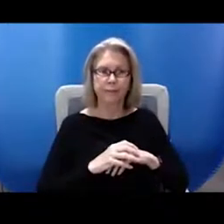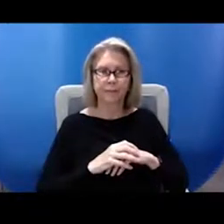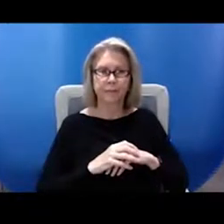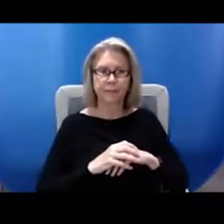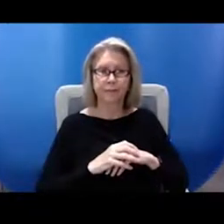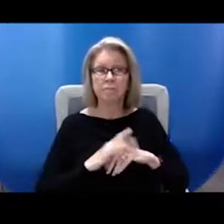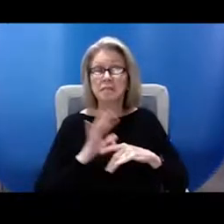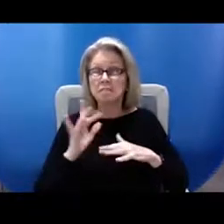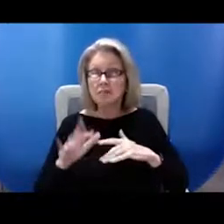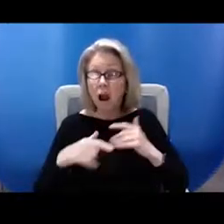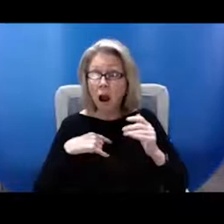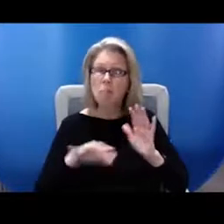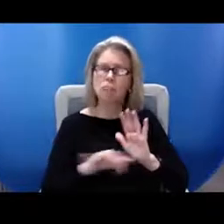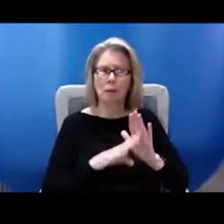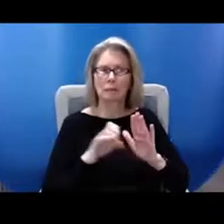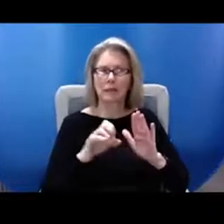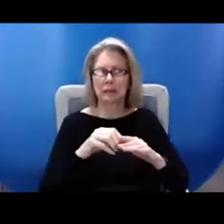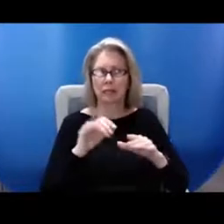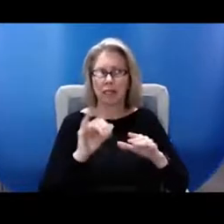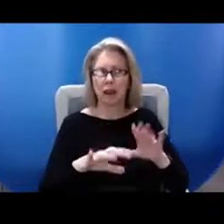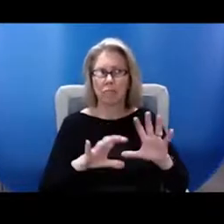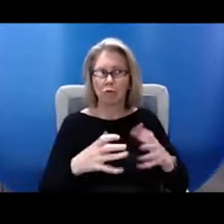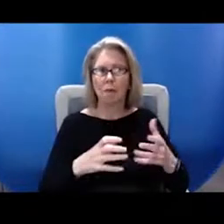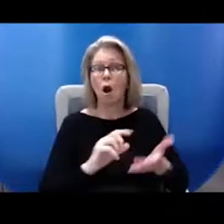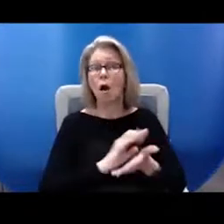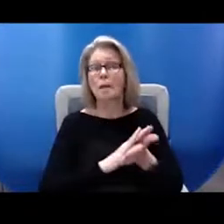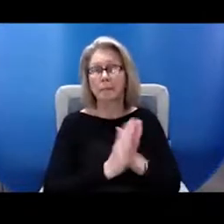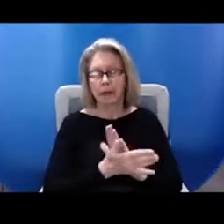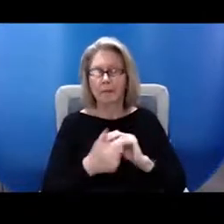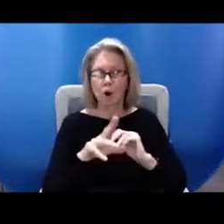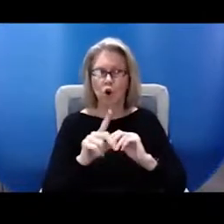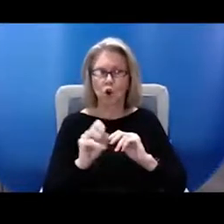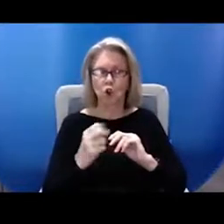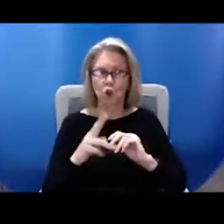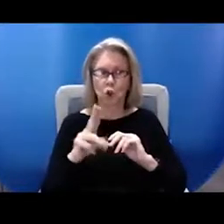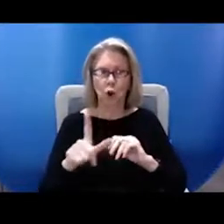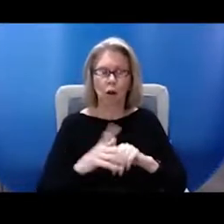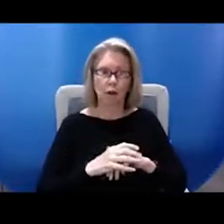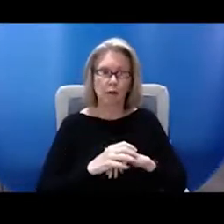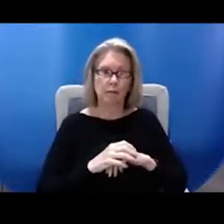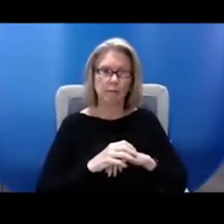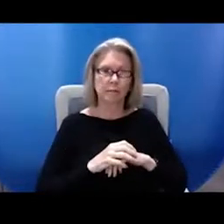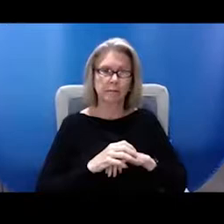sangat sadar memilih untuk bergabung bersama kolektif yang bernama Ruang Rupa, yang akhirnya sekarang jadi Good School.